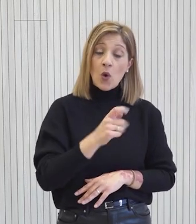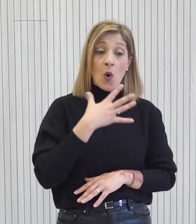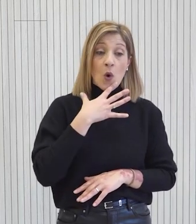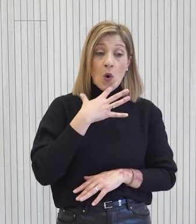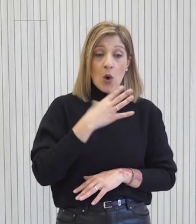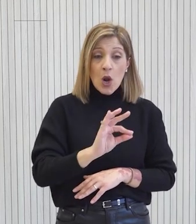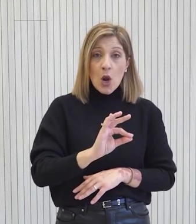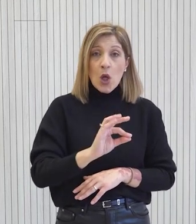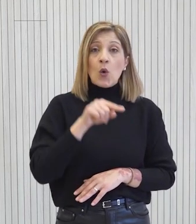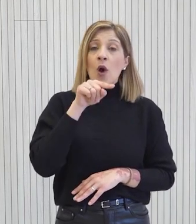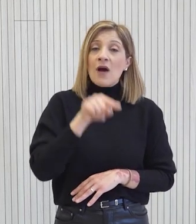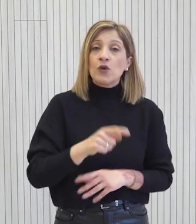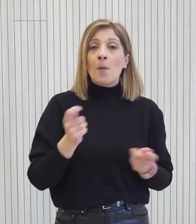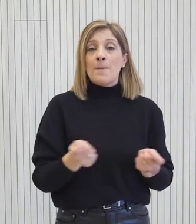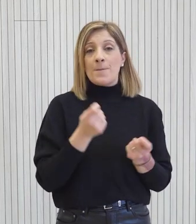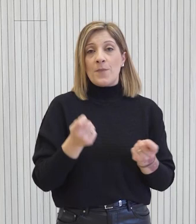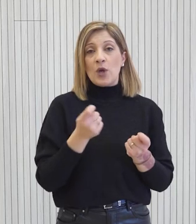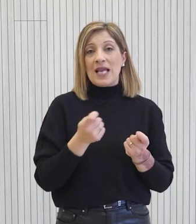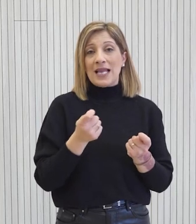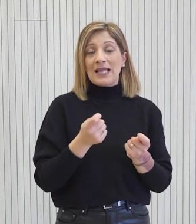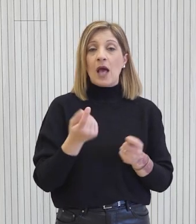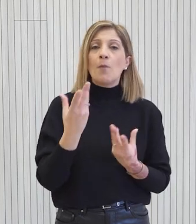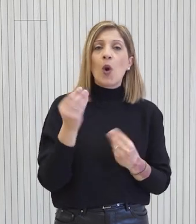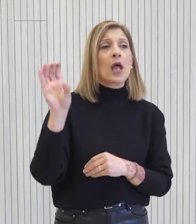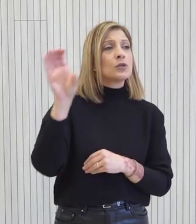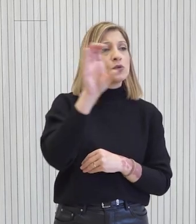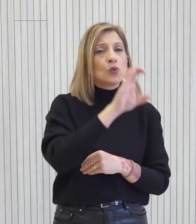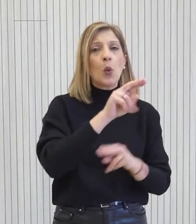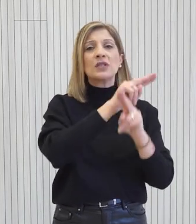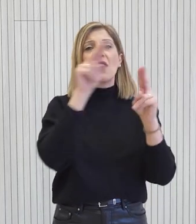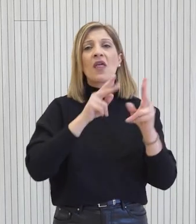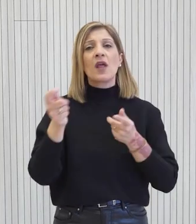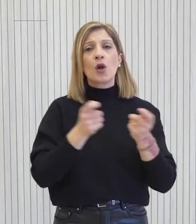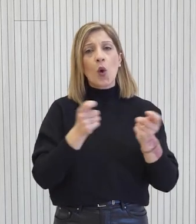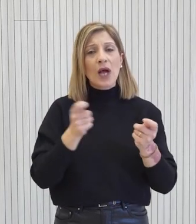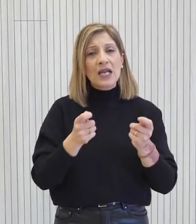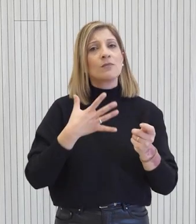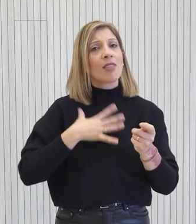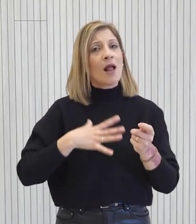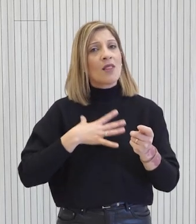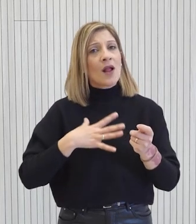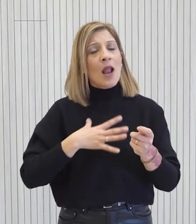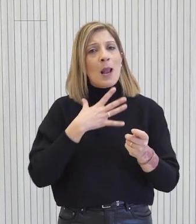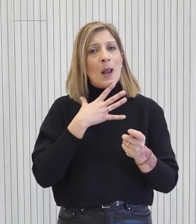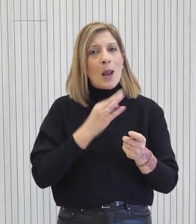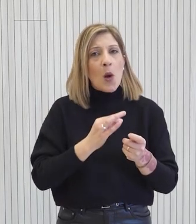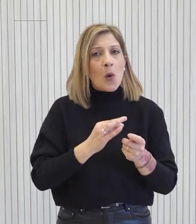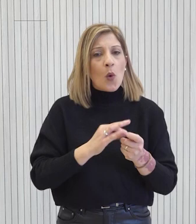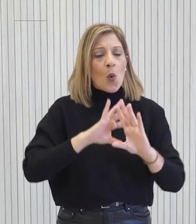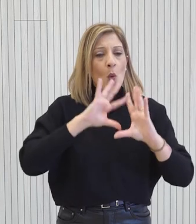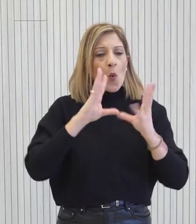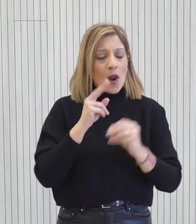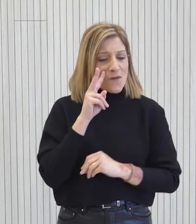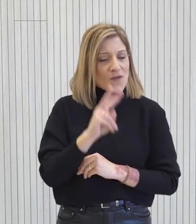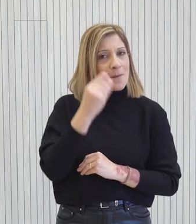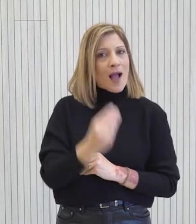λόγος που λαμβάνει, τη χάνει, αν θέλετε, αυτής της αποδοχής από κράτη αλλά και διεθνείς οργανισμούς, είναι γιατί ακριβώς συγκεντρώνει εκείνα τα